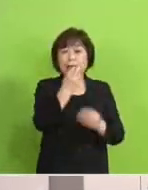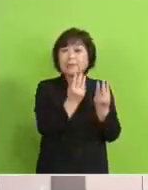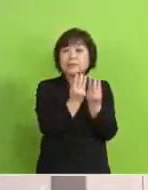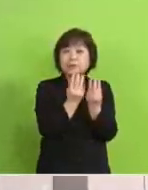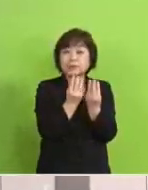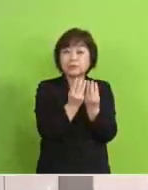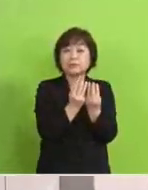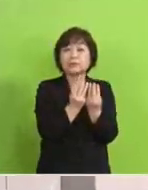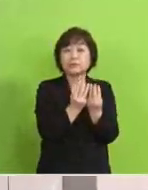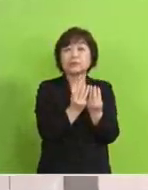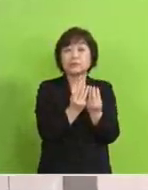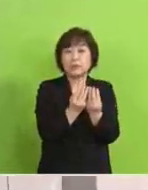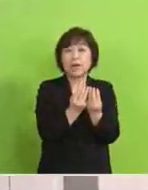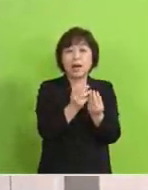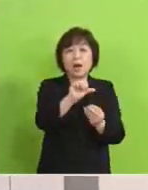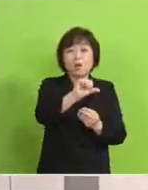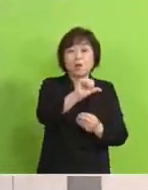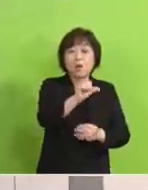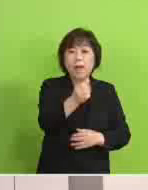査数は、